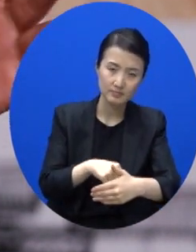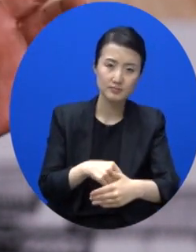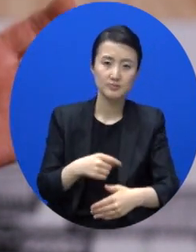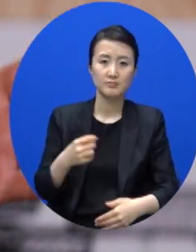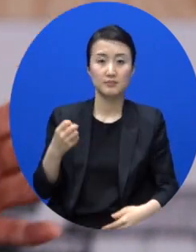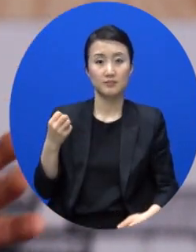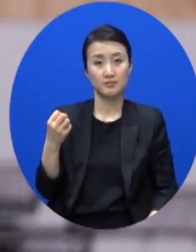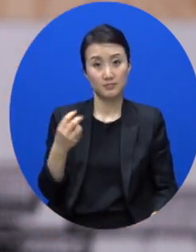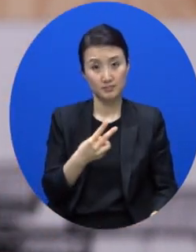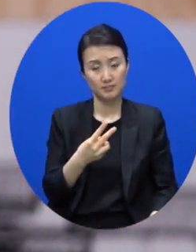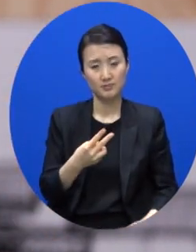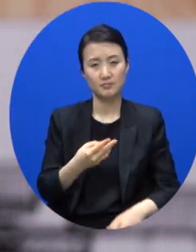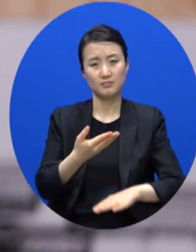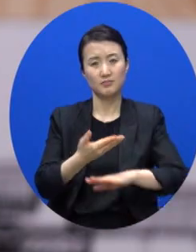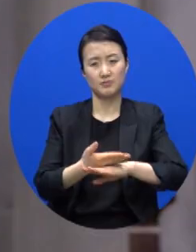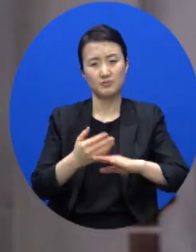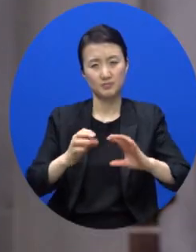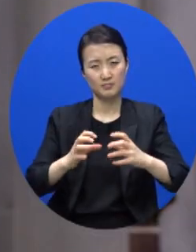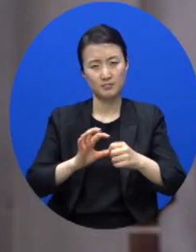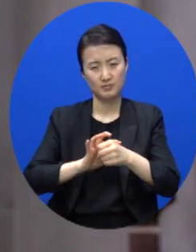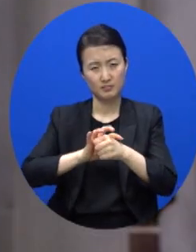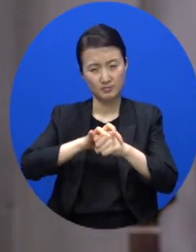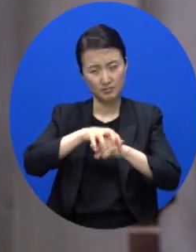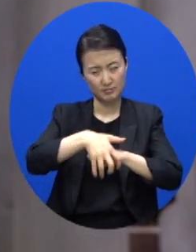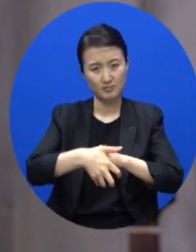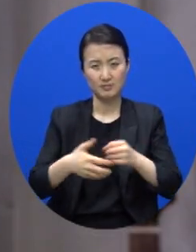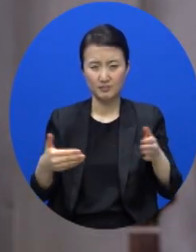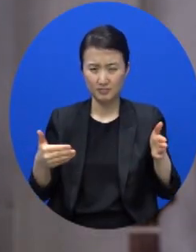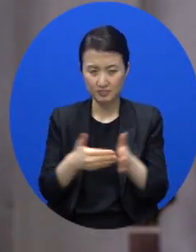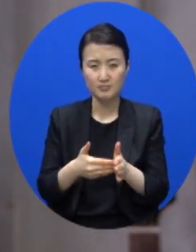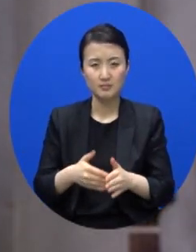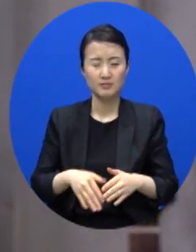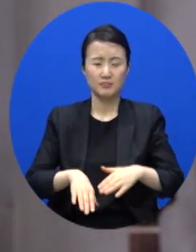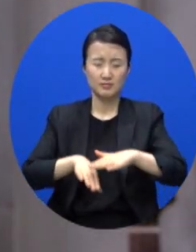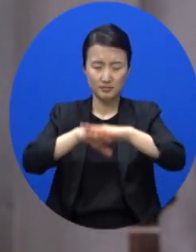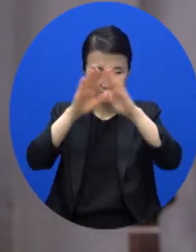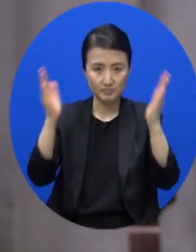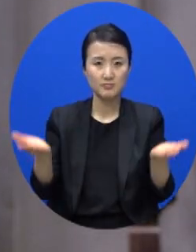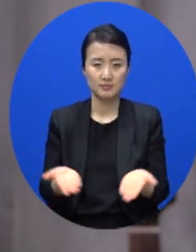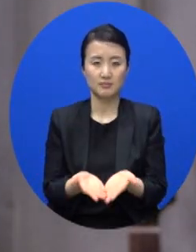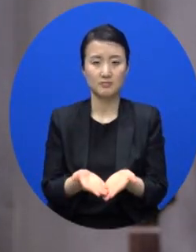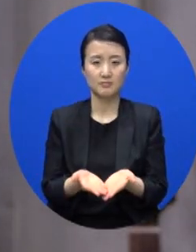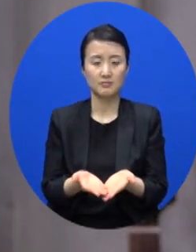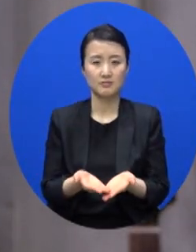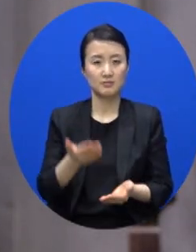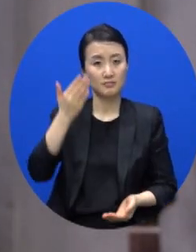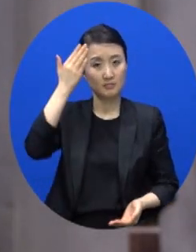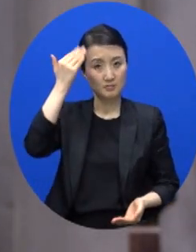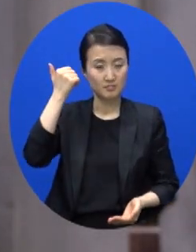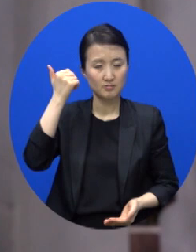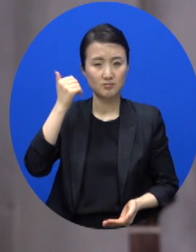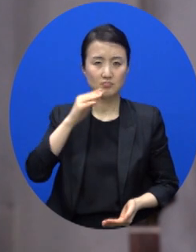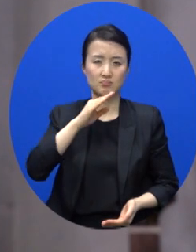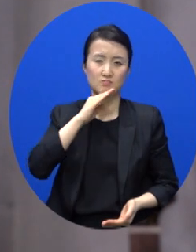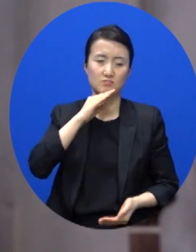그다음에 세계적으로 우리 우수한 전통 음악의 문화를 알려야 되겠다.